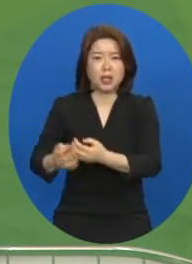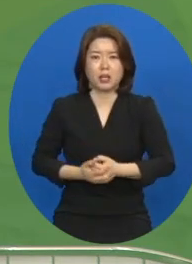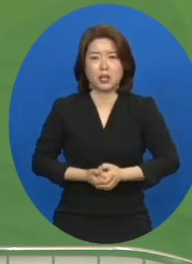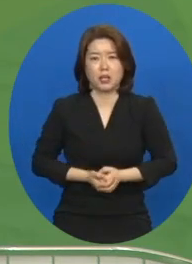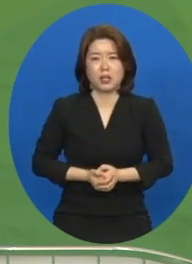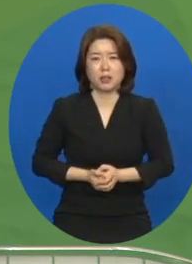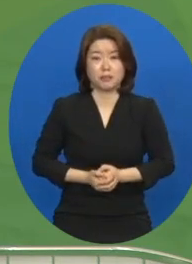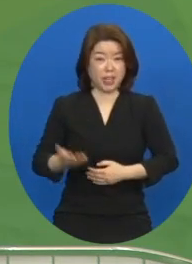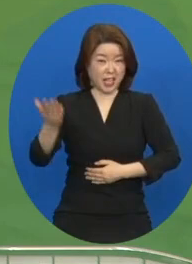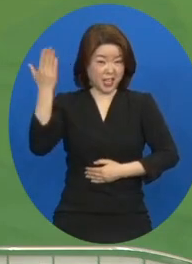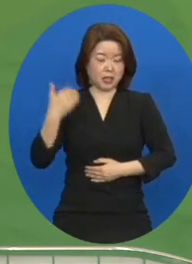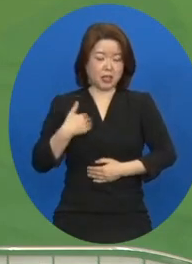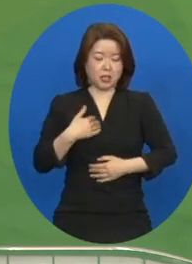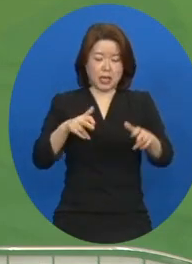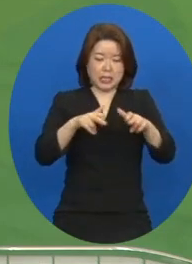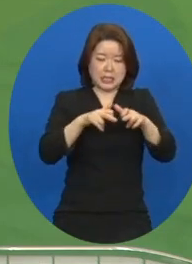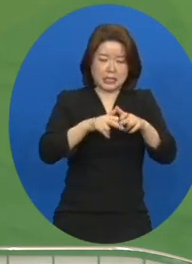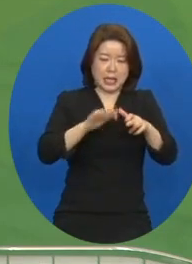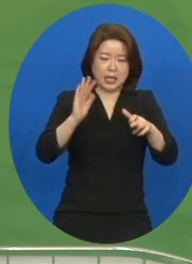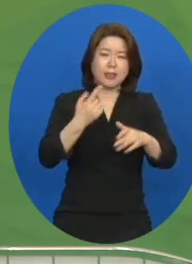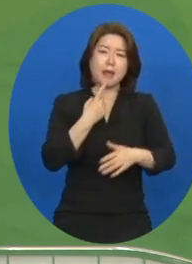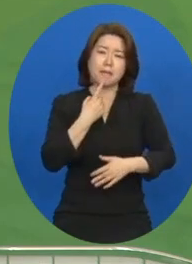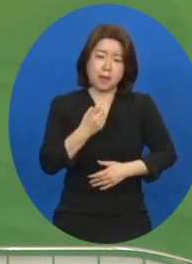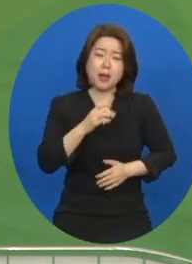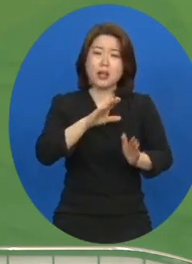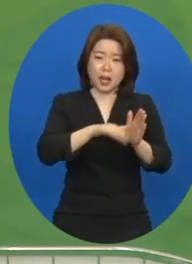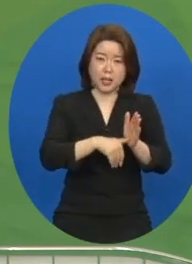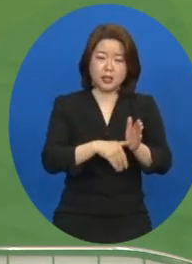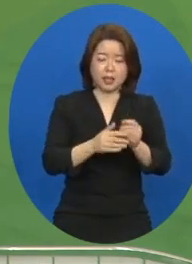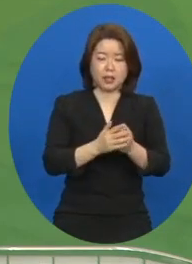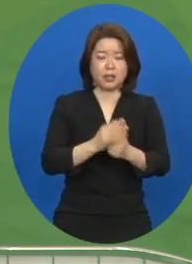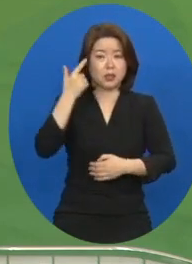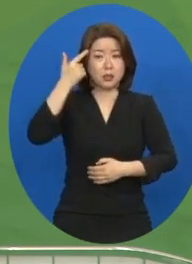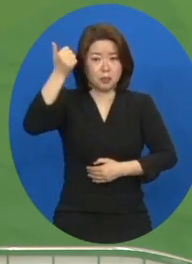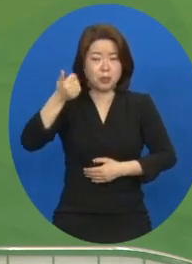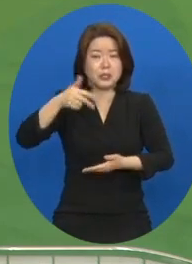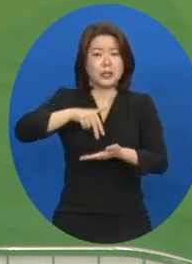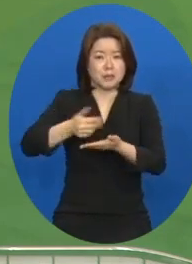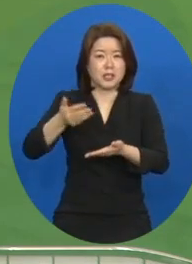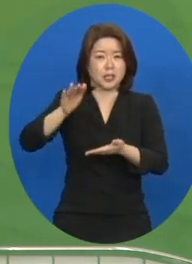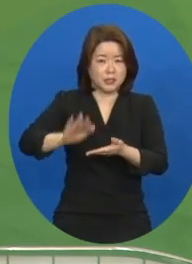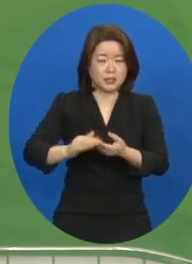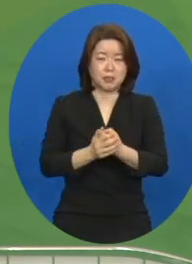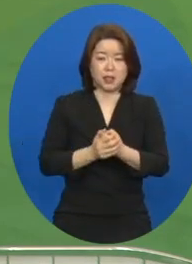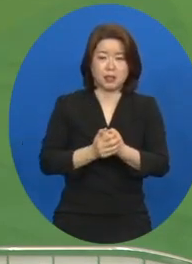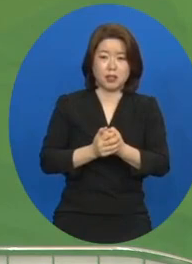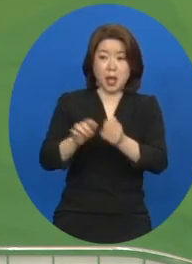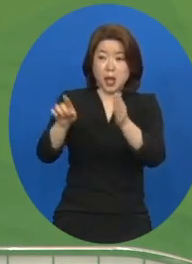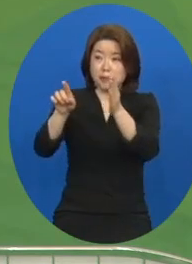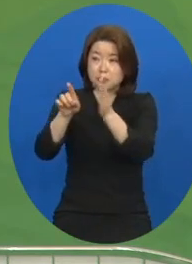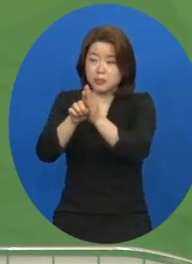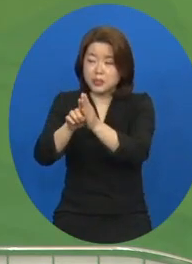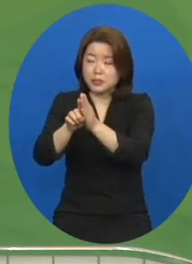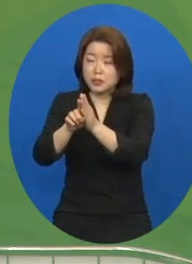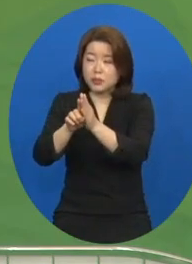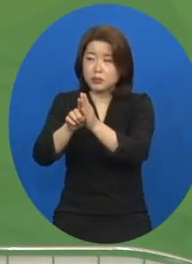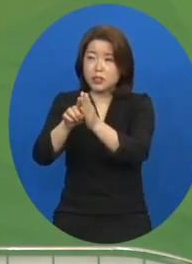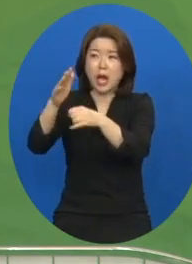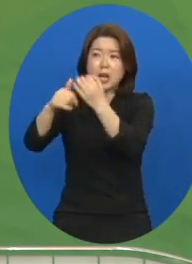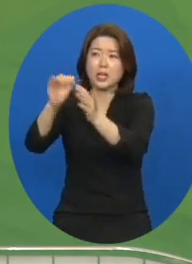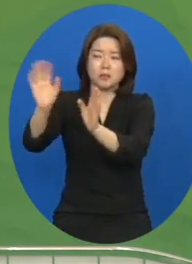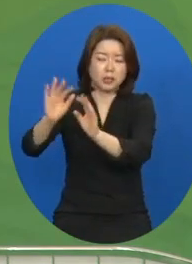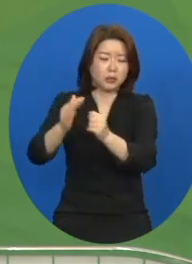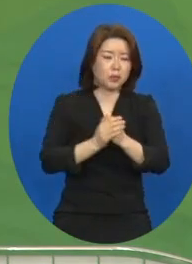장애인이 될 그 절박한 처지에서 목사이면서도 실제로 믿은 대상은 하나님보다 육신의